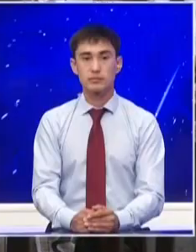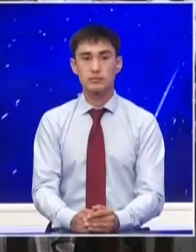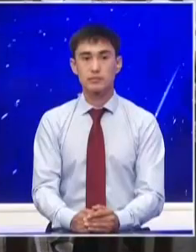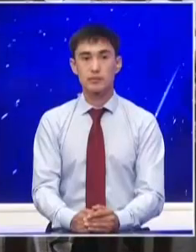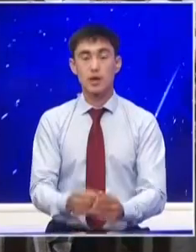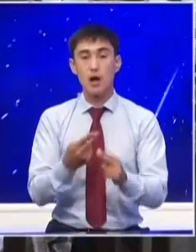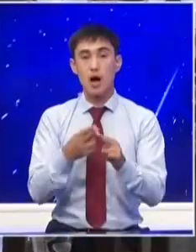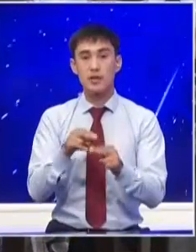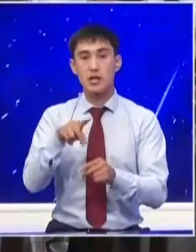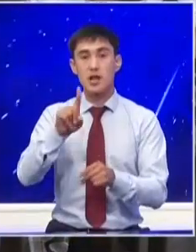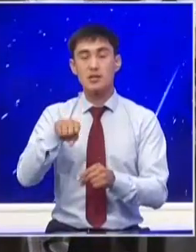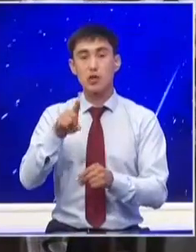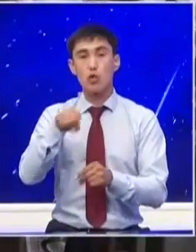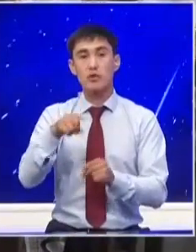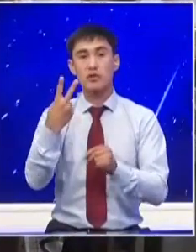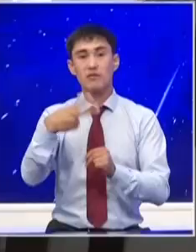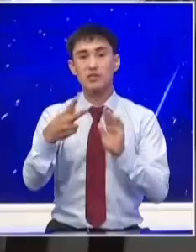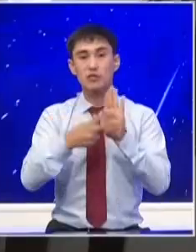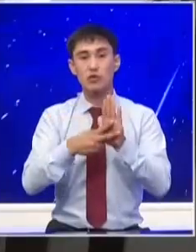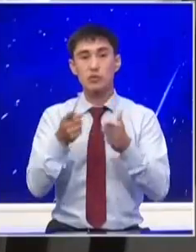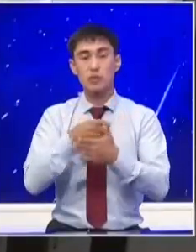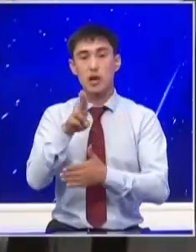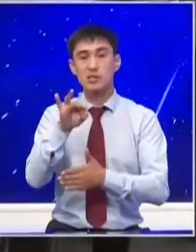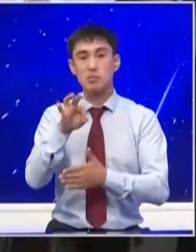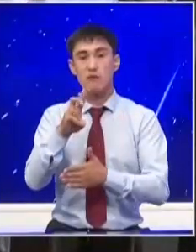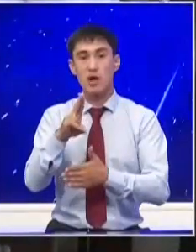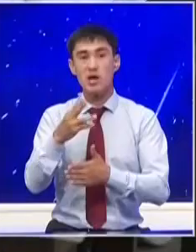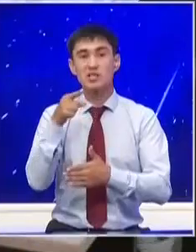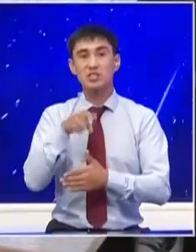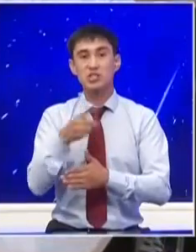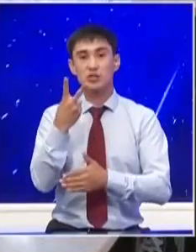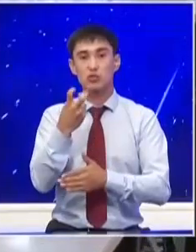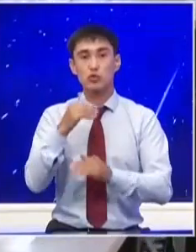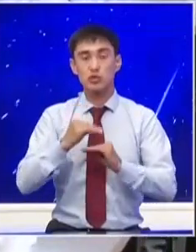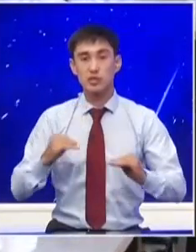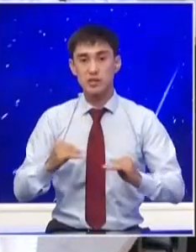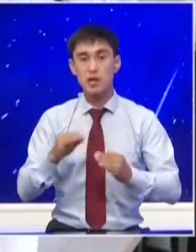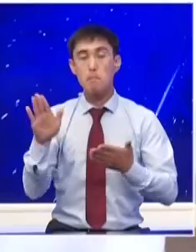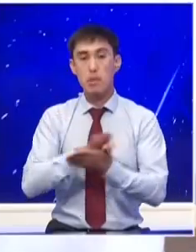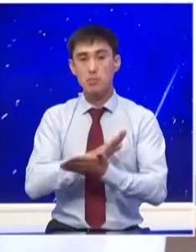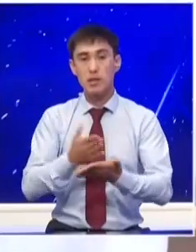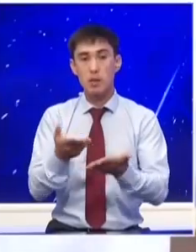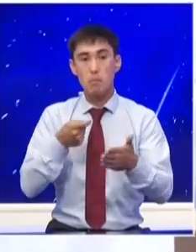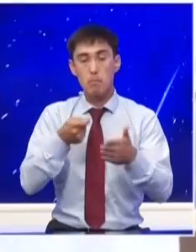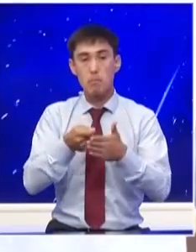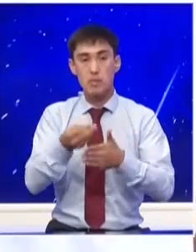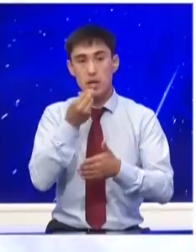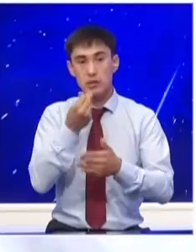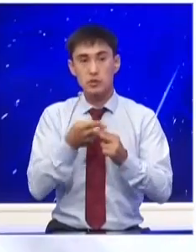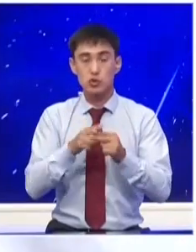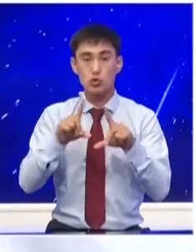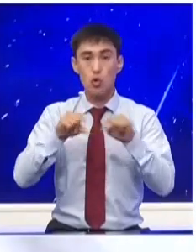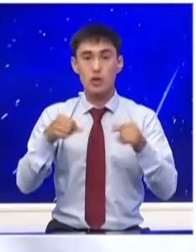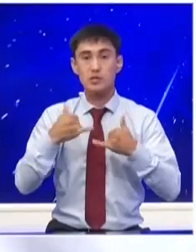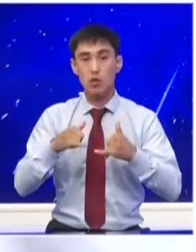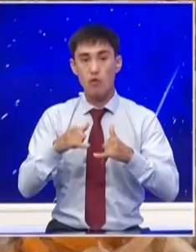В IT-школе-лицее номер 28 имени Кужабая-Касымова около 1200 учащихся бесплатно получают горячее питание.